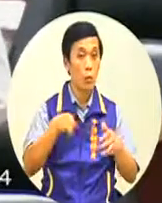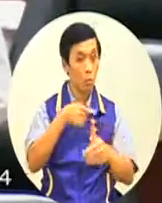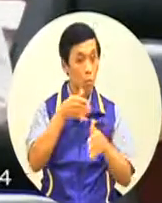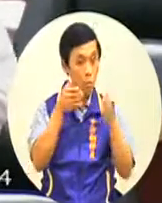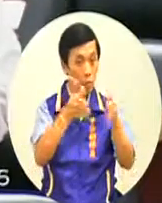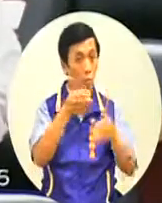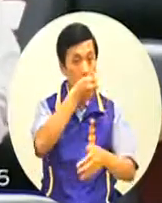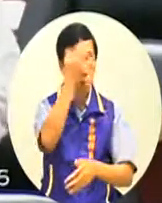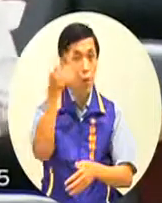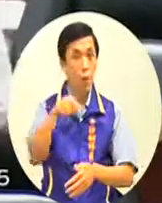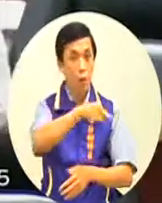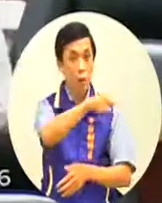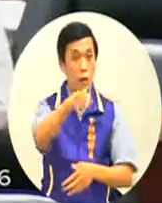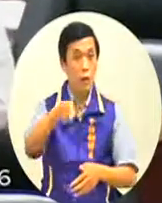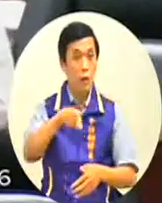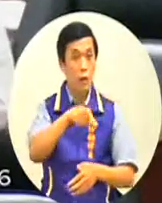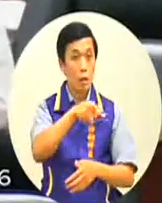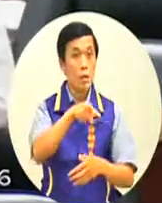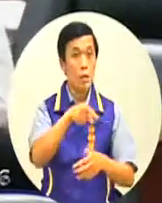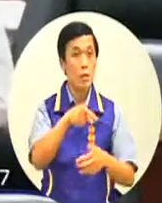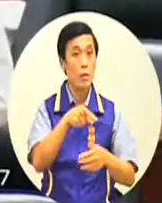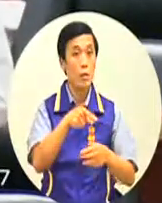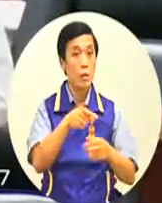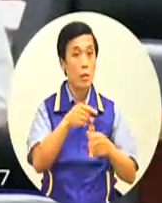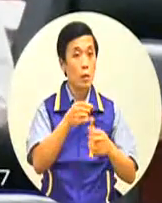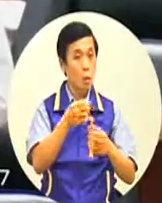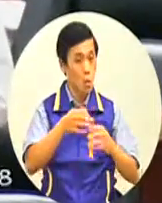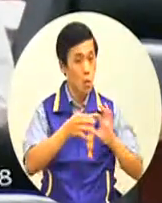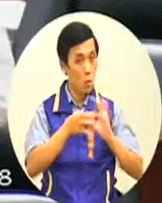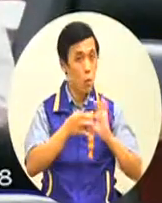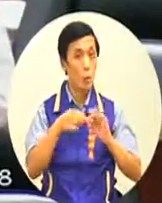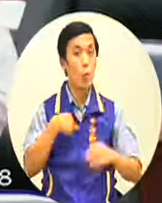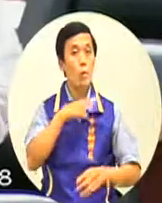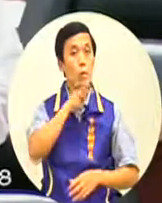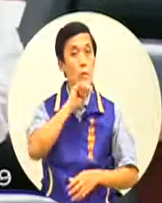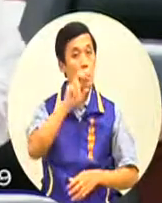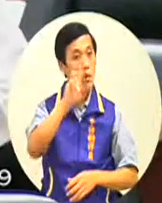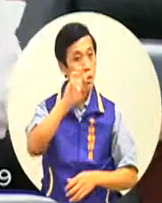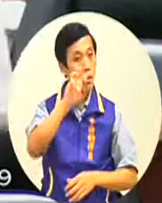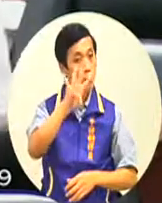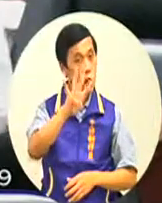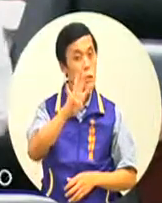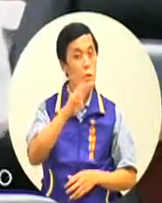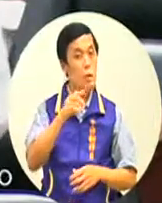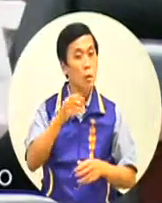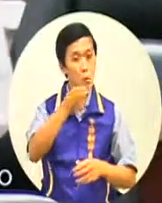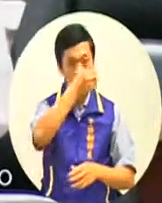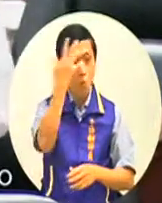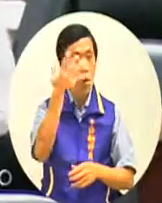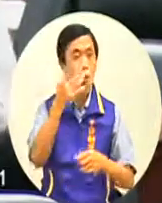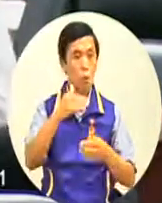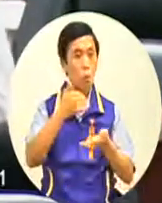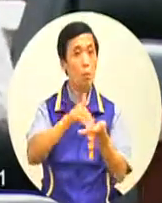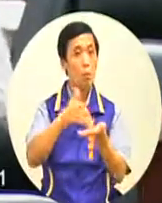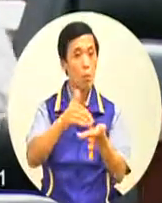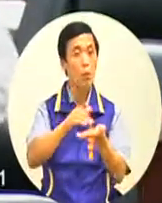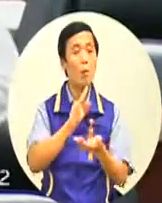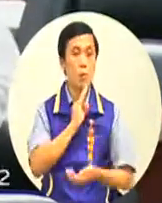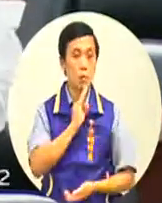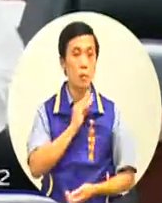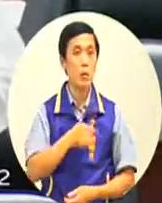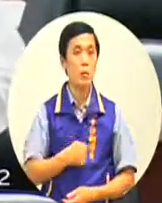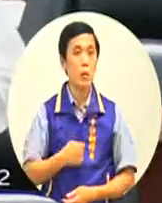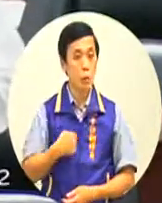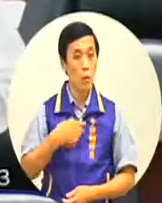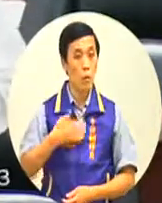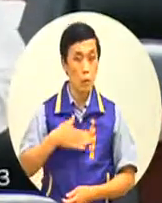的事务其实都很关心，因为我34岁还算勉勉强强还算是一个年轻人，其实我们也知道